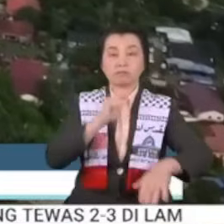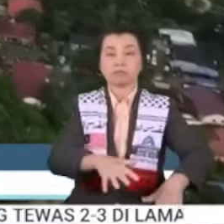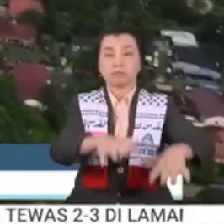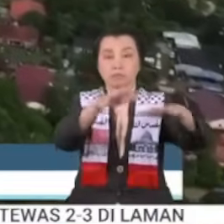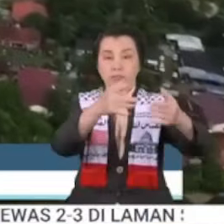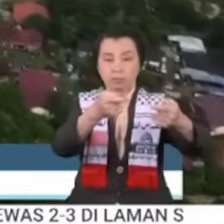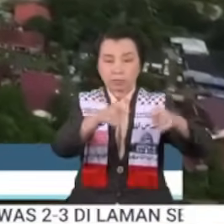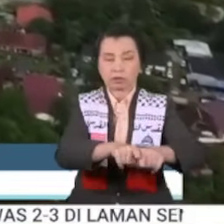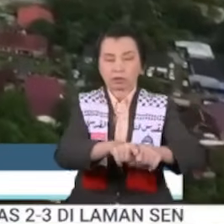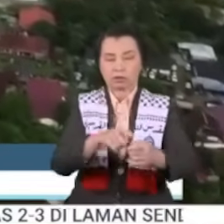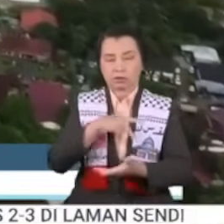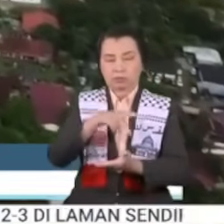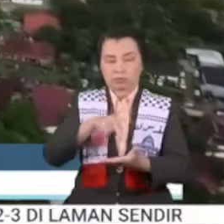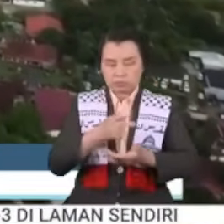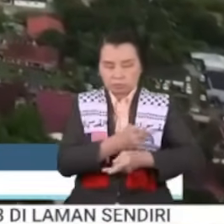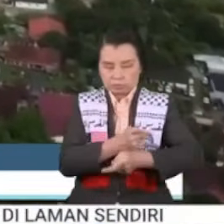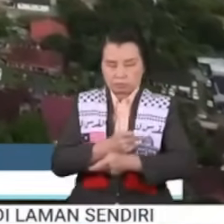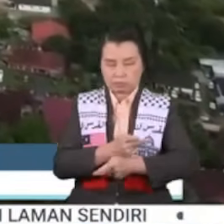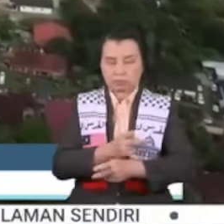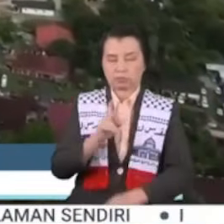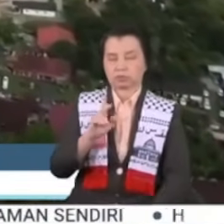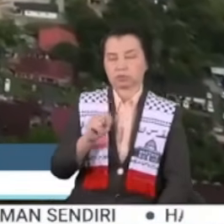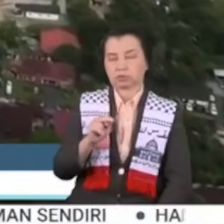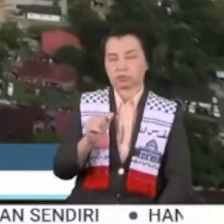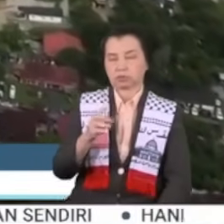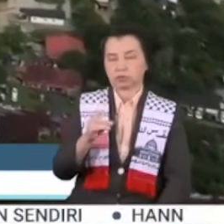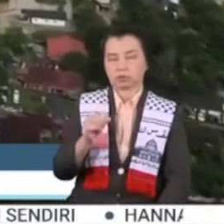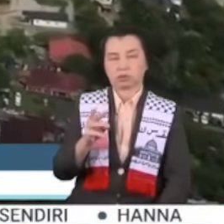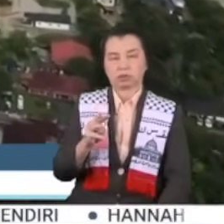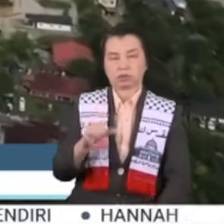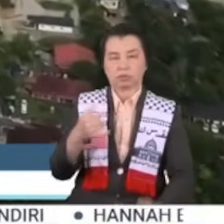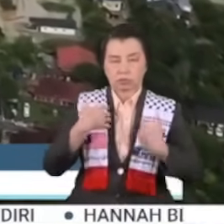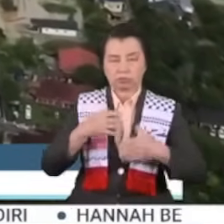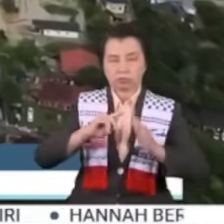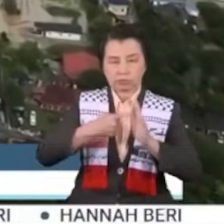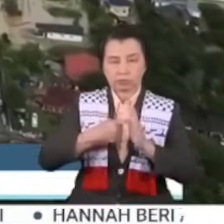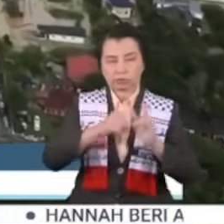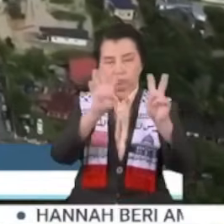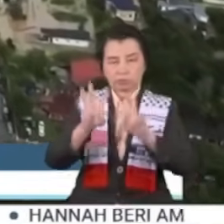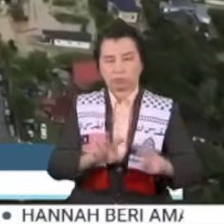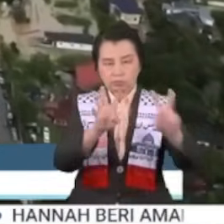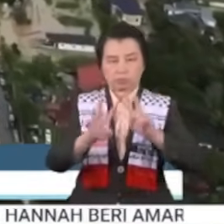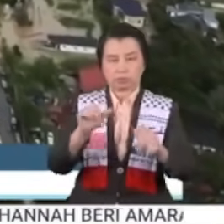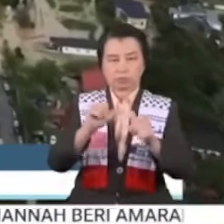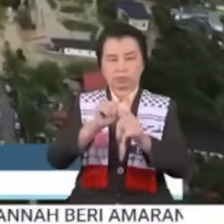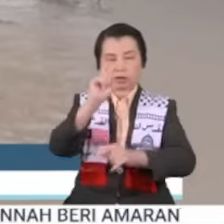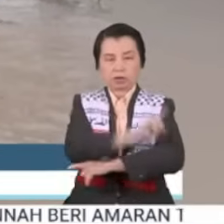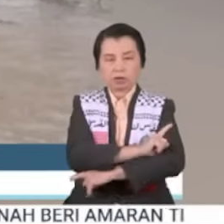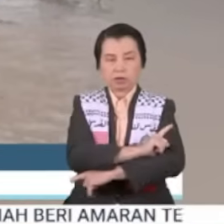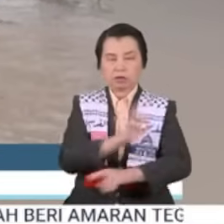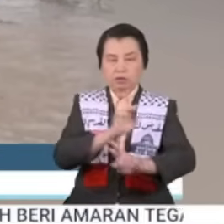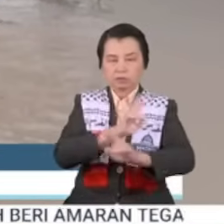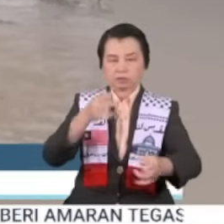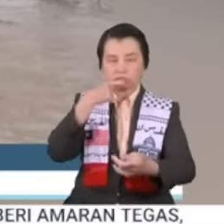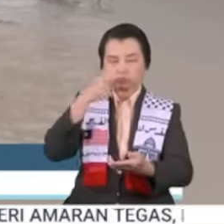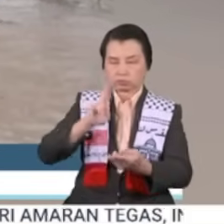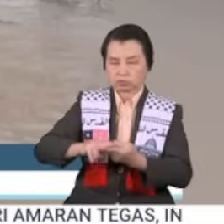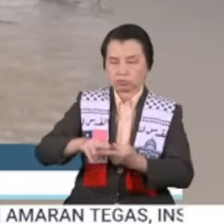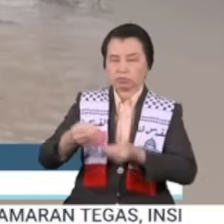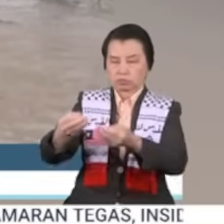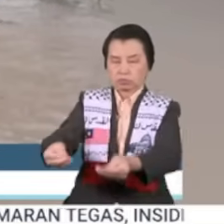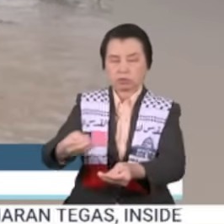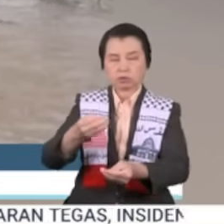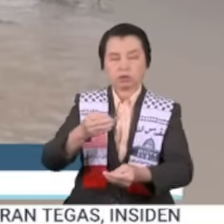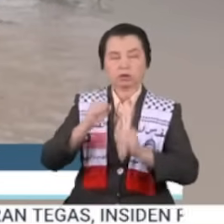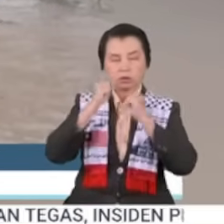lancar pusat kawalan bencana negara natm telah mula beroperasi selama 24 jam setiap hari dan akan menyediakan notis serta-merta kepada